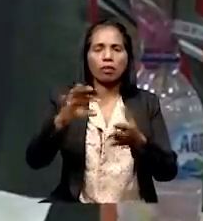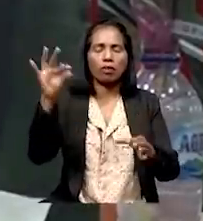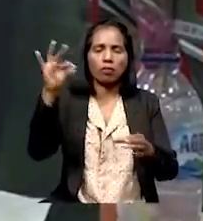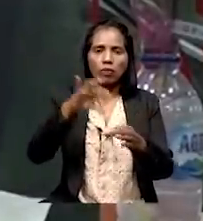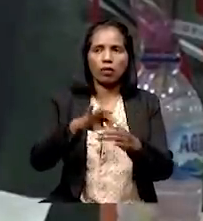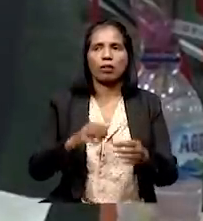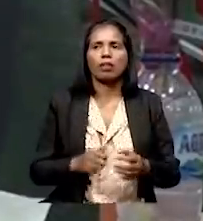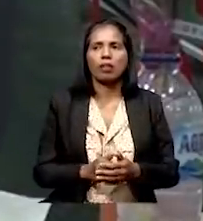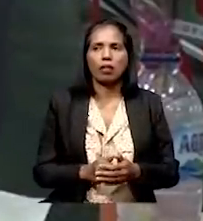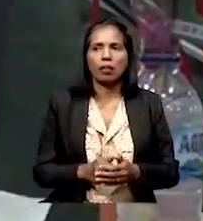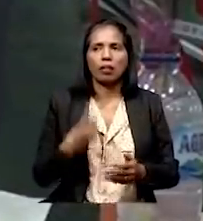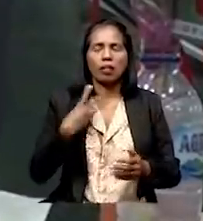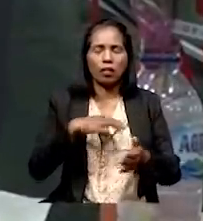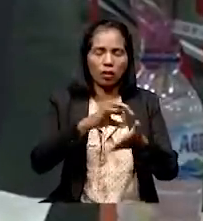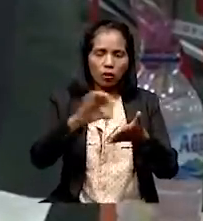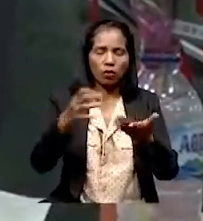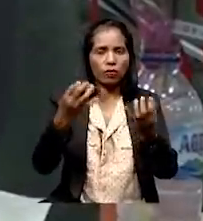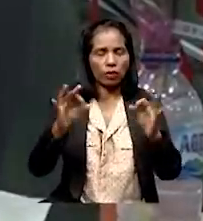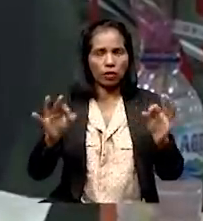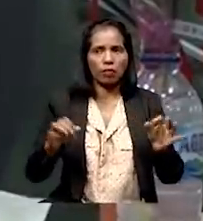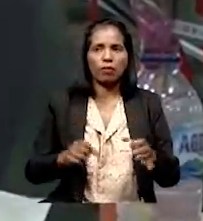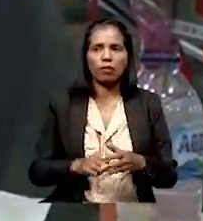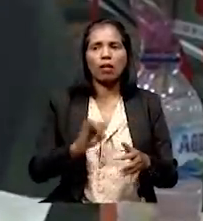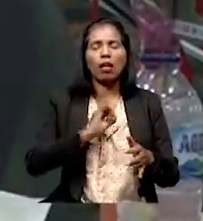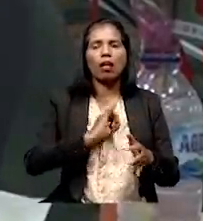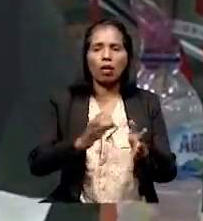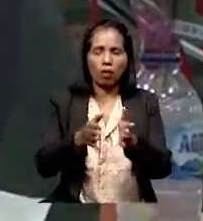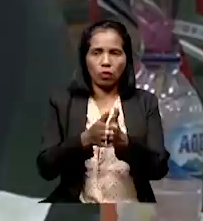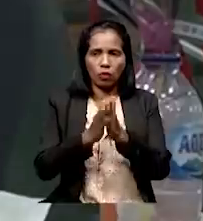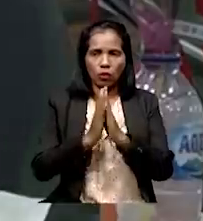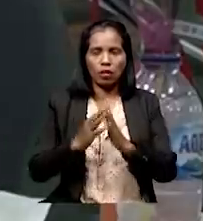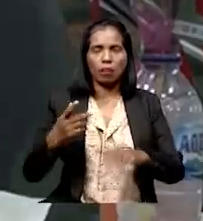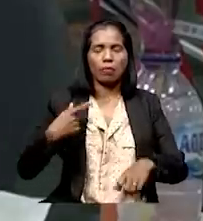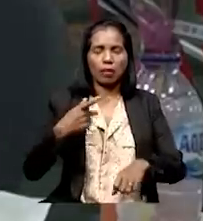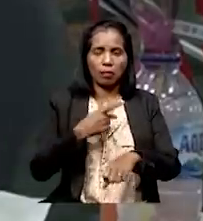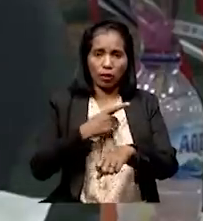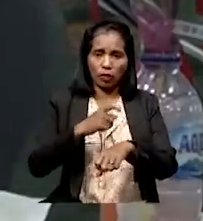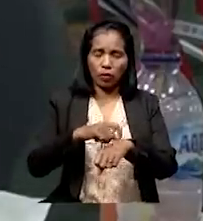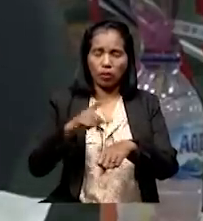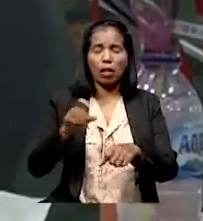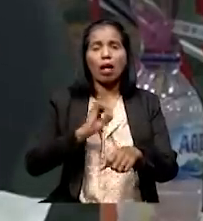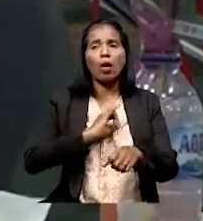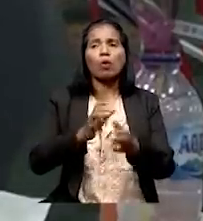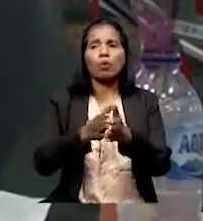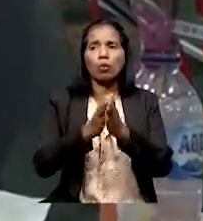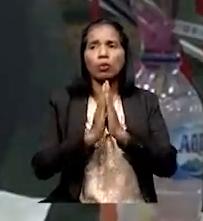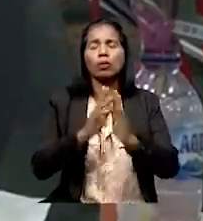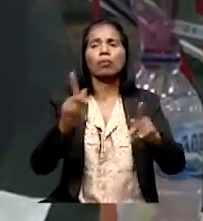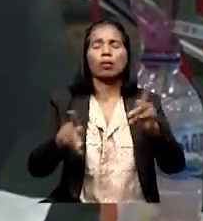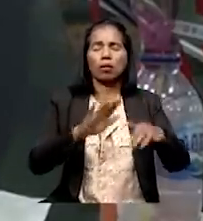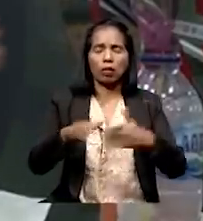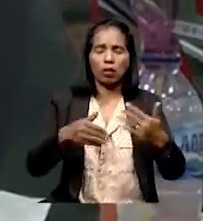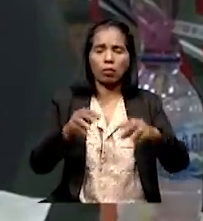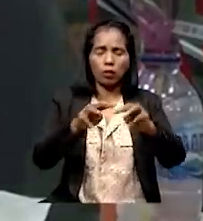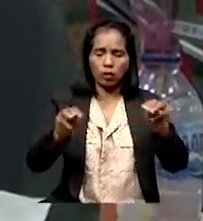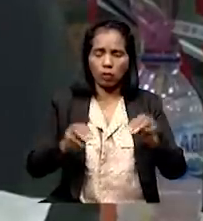tu sire timor e sura mati ona ne ba hausu ba ya parlamento ne hausu ba povo toma ki na munisipu